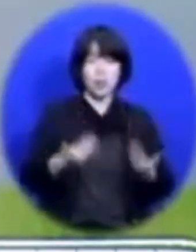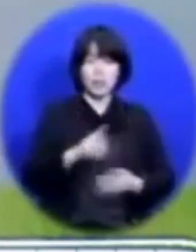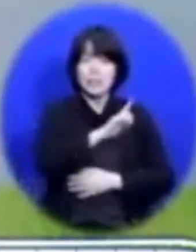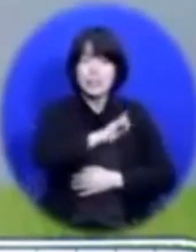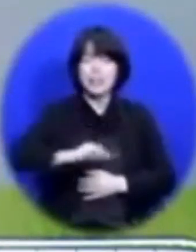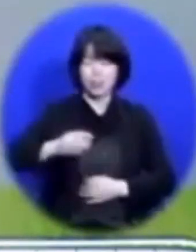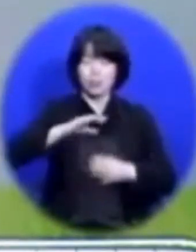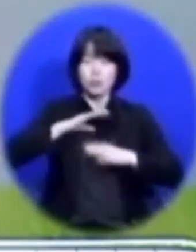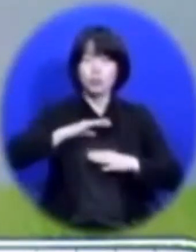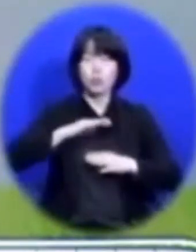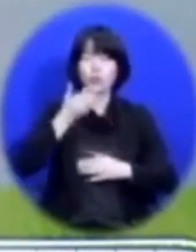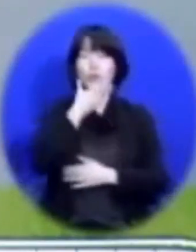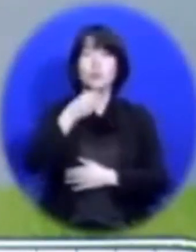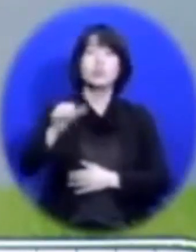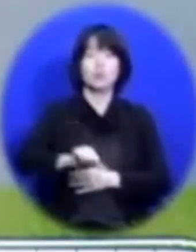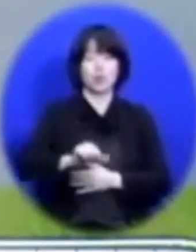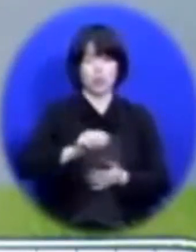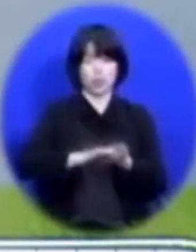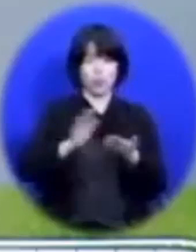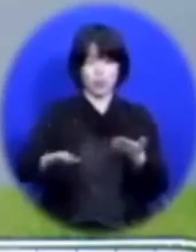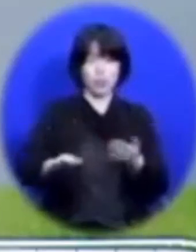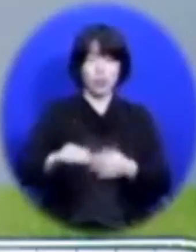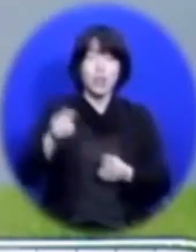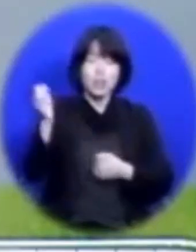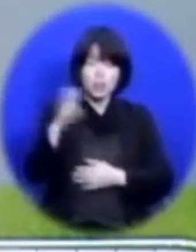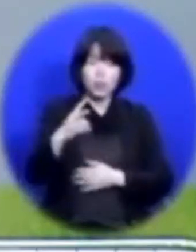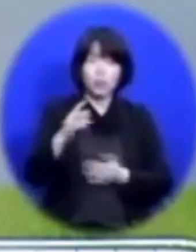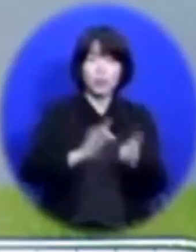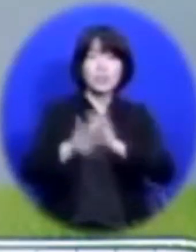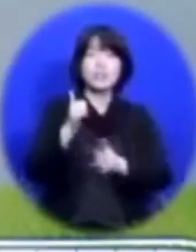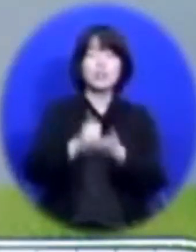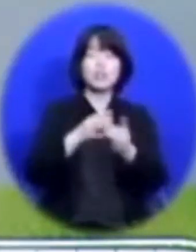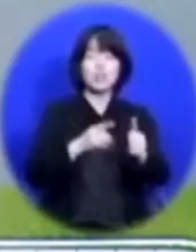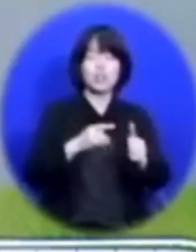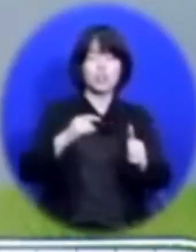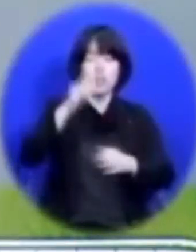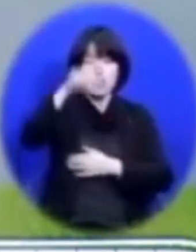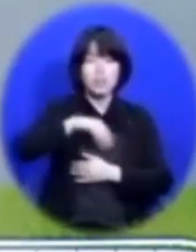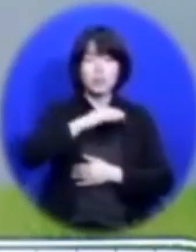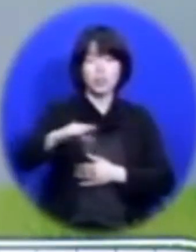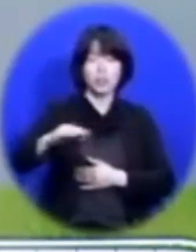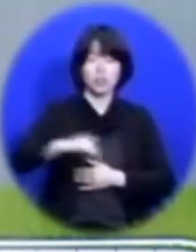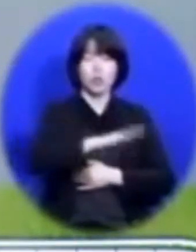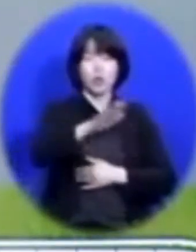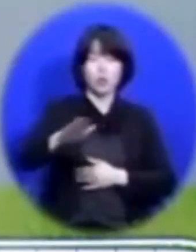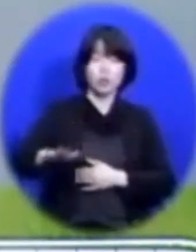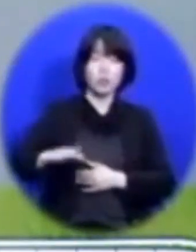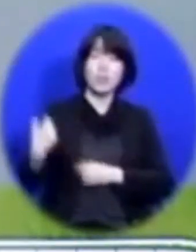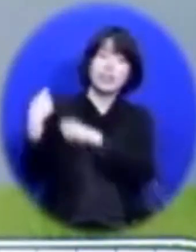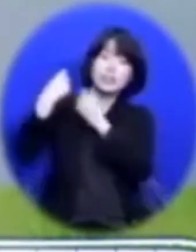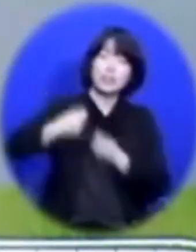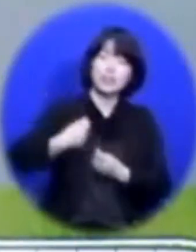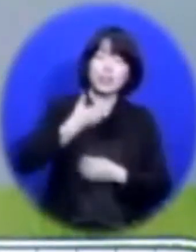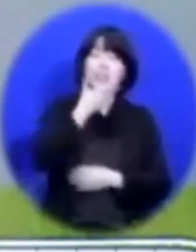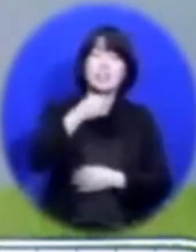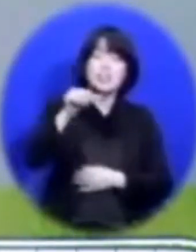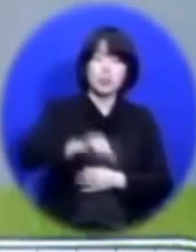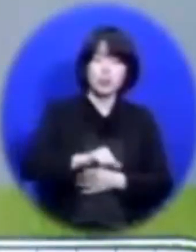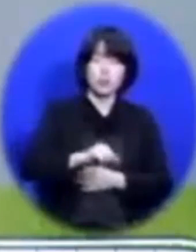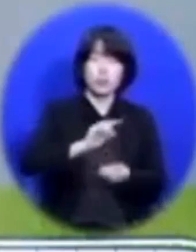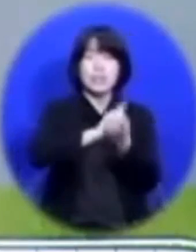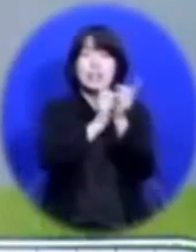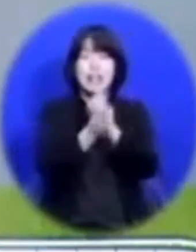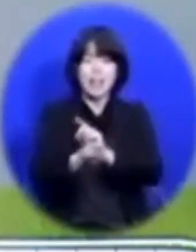.그리고 예수님께서우리대신십자가에서짊어지신저주는 바로